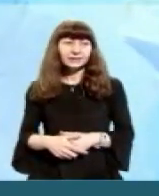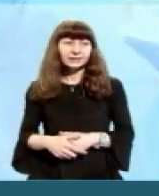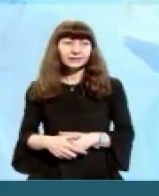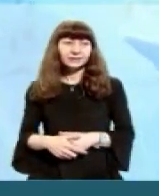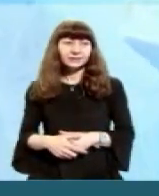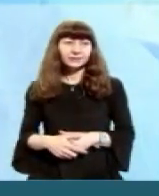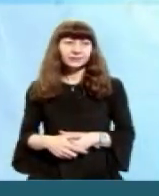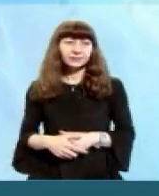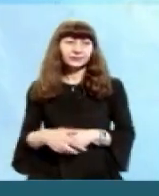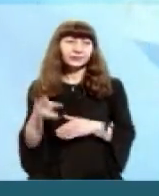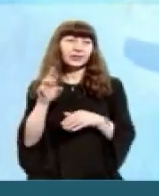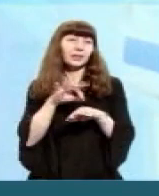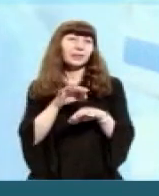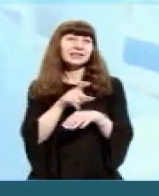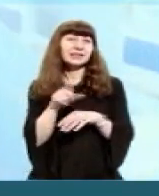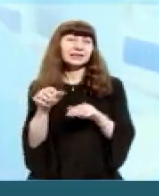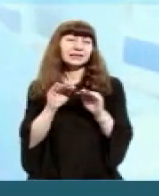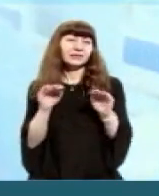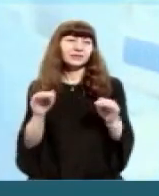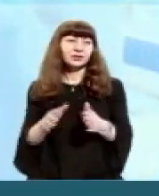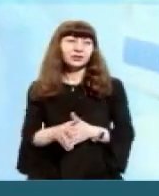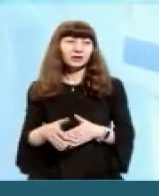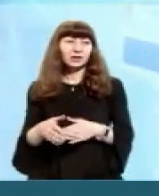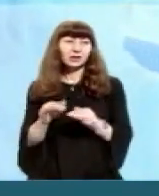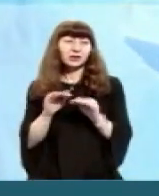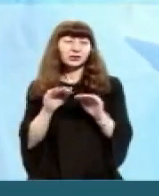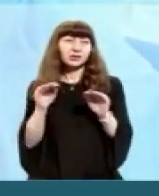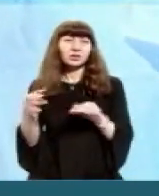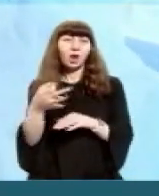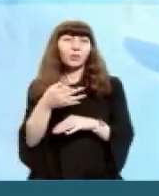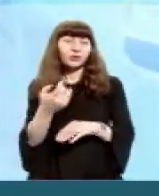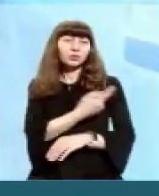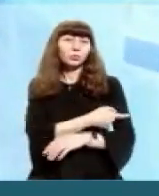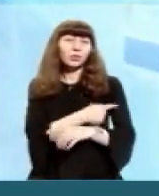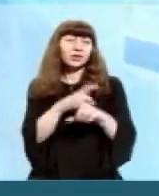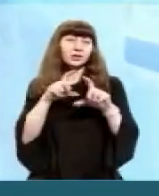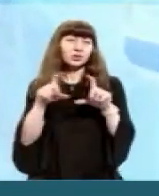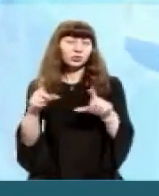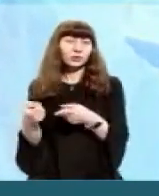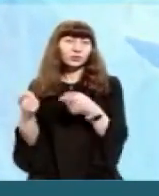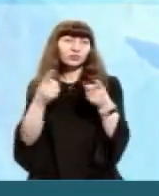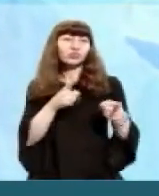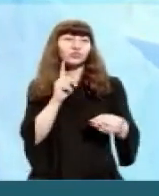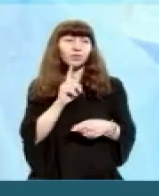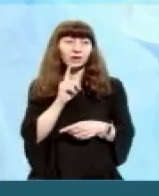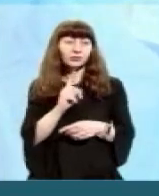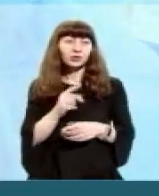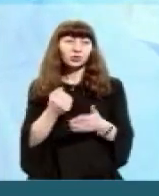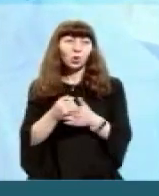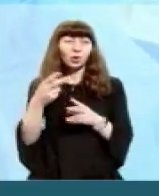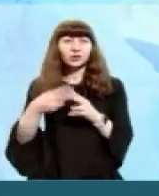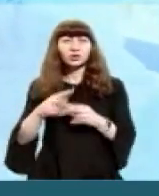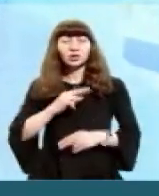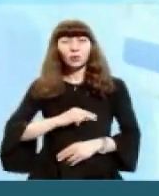для наших маленьких пациентов. Данный перевод будет осуществлен временно на период проведения ремонта и заканчивания капитального ремонта